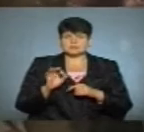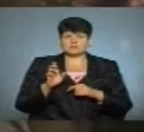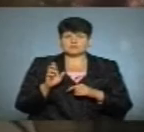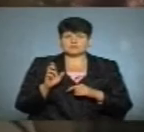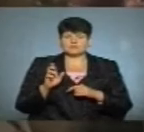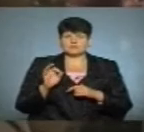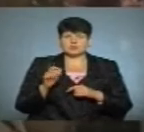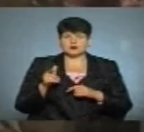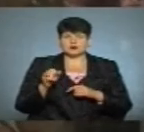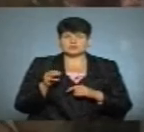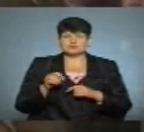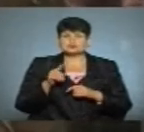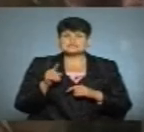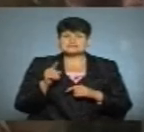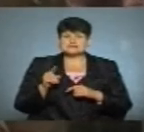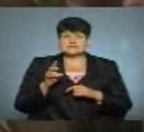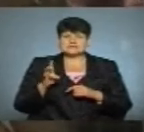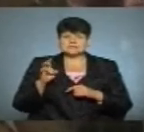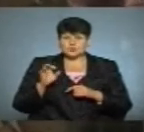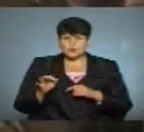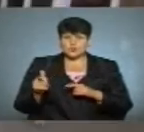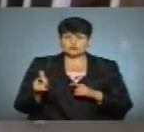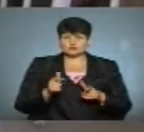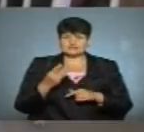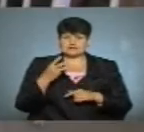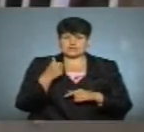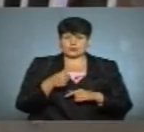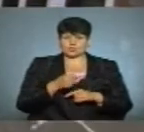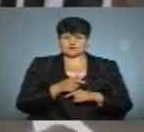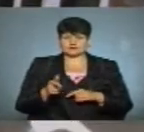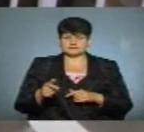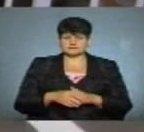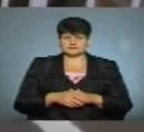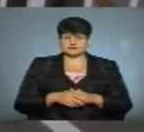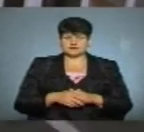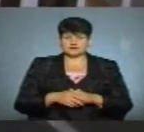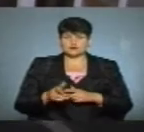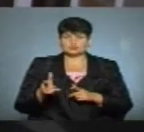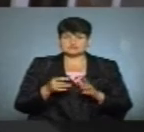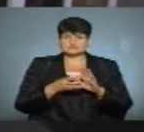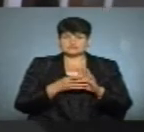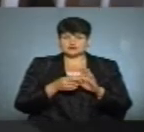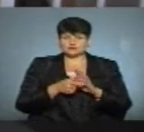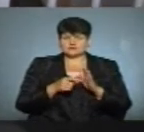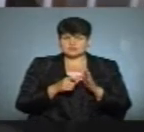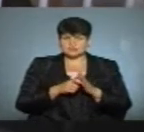Дівчина каже, до ЗНО з англійської мови готувалася 3 роки. Я готувалася ще до 9 класу.